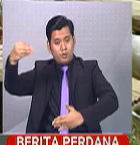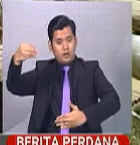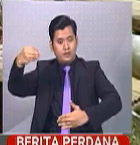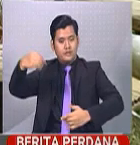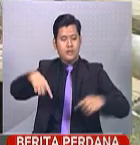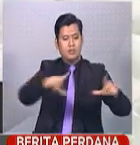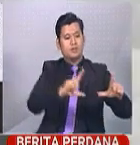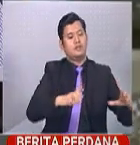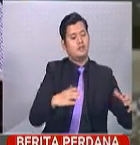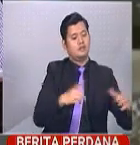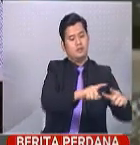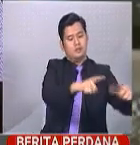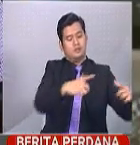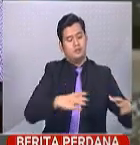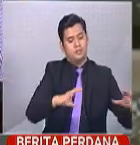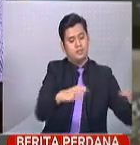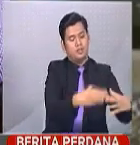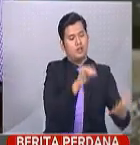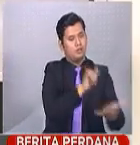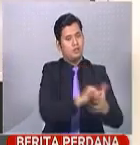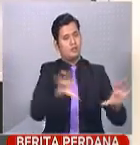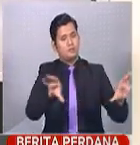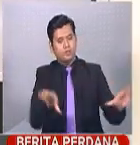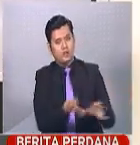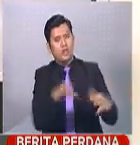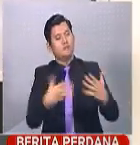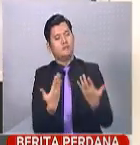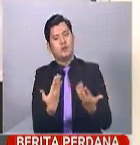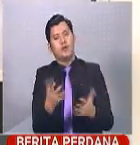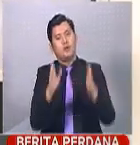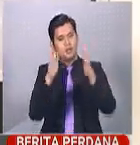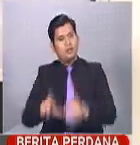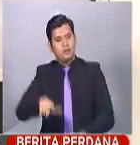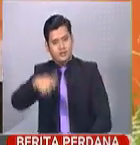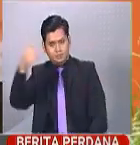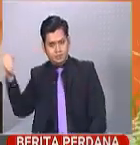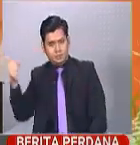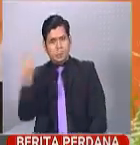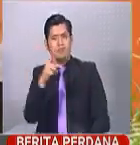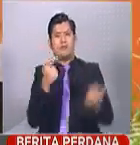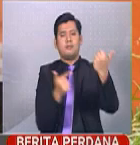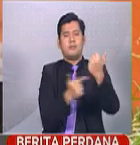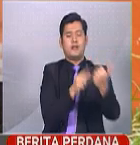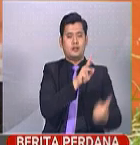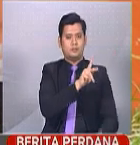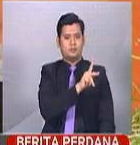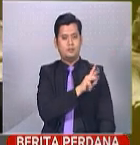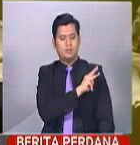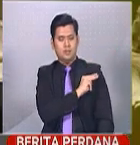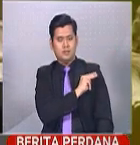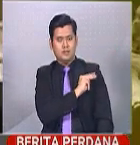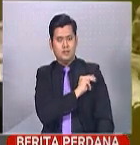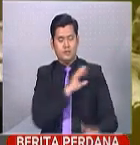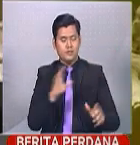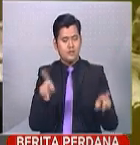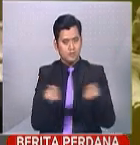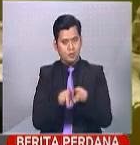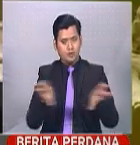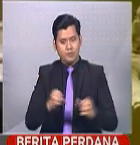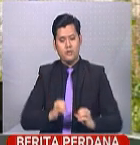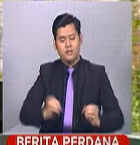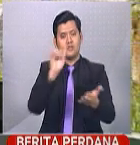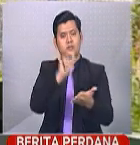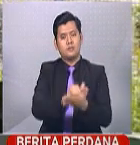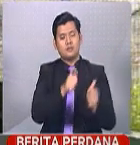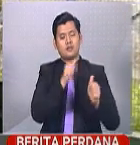petugas-petugas keselamatan simpanan mencuci cekidot suis main Abdul Muthalib yang turut sama dalam operasi itu menyentuh orang